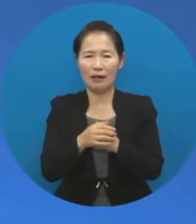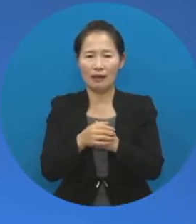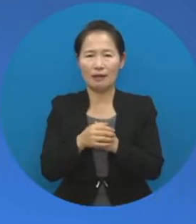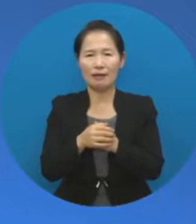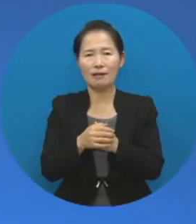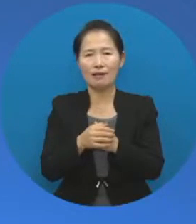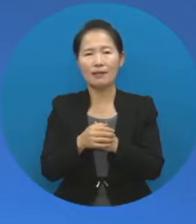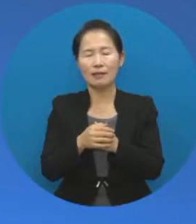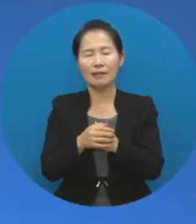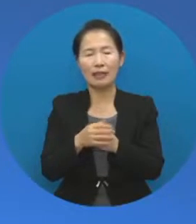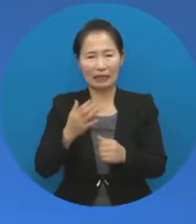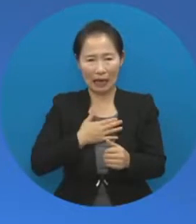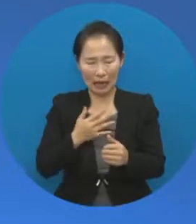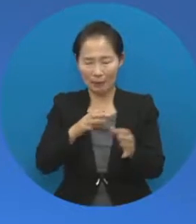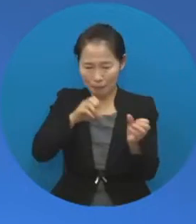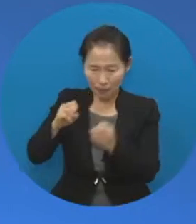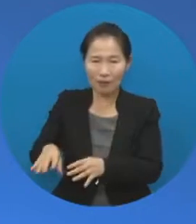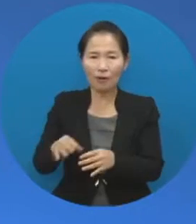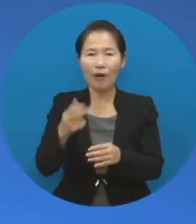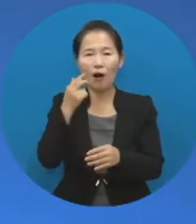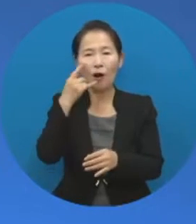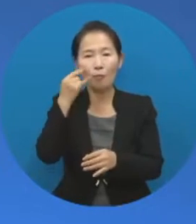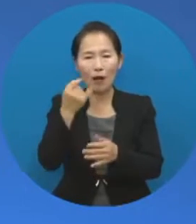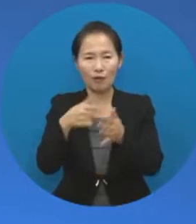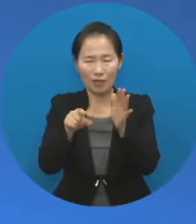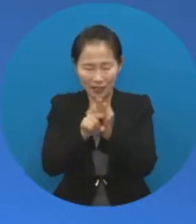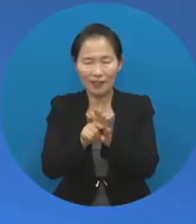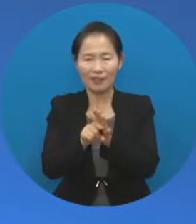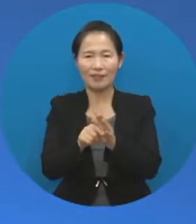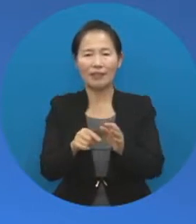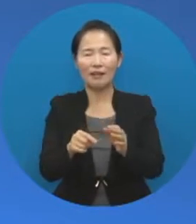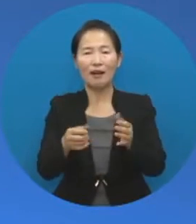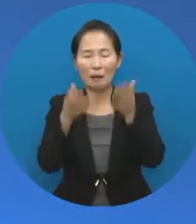이유가 되었어요. 그래서 공부를 하는 것도